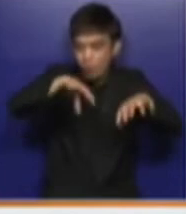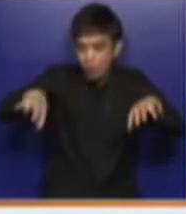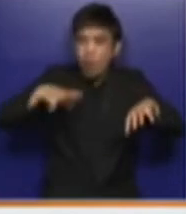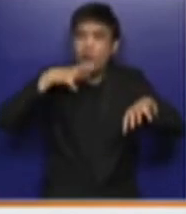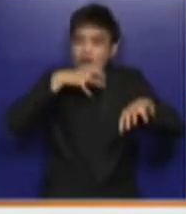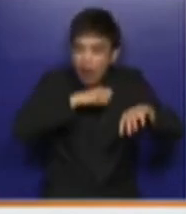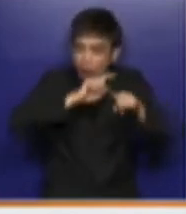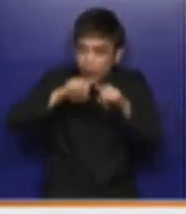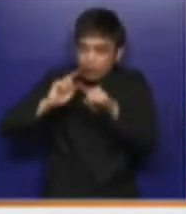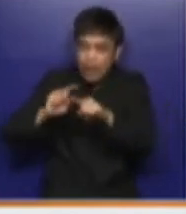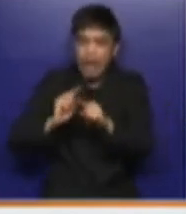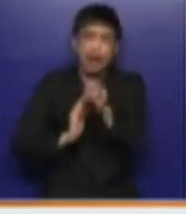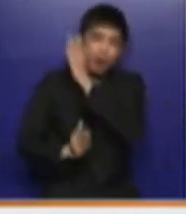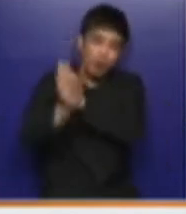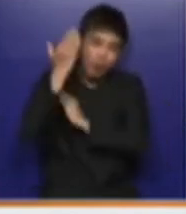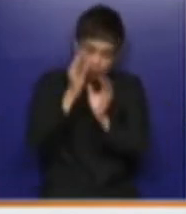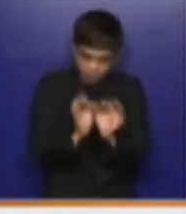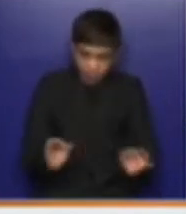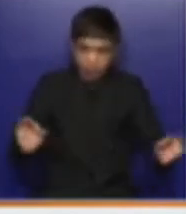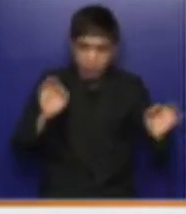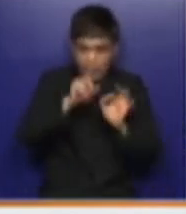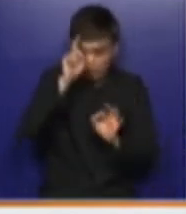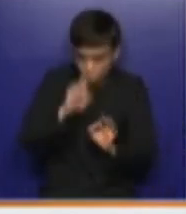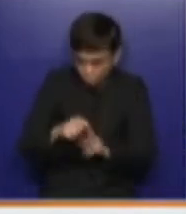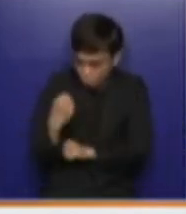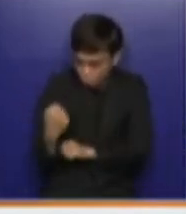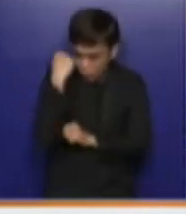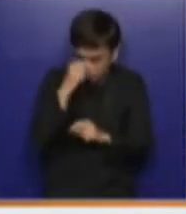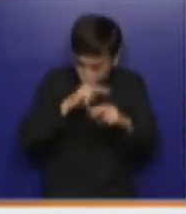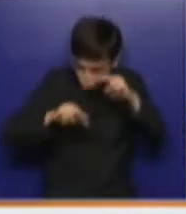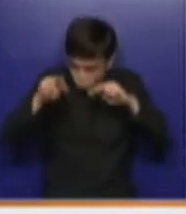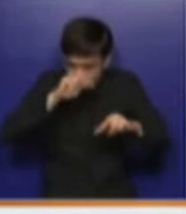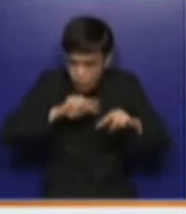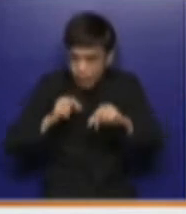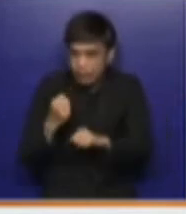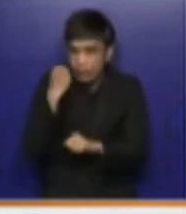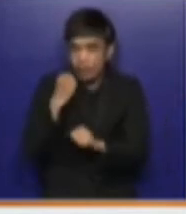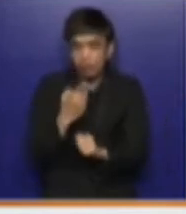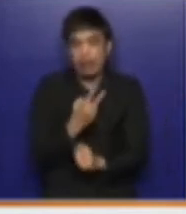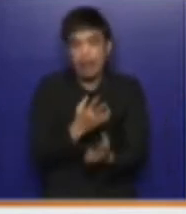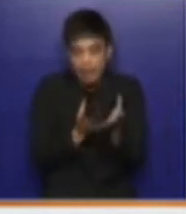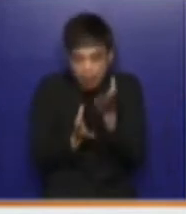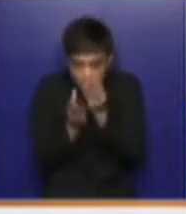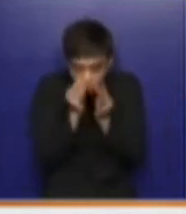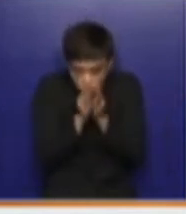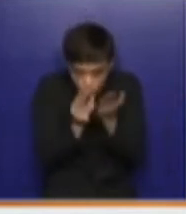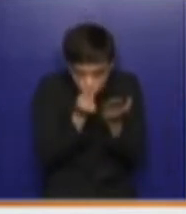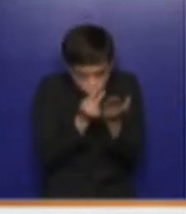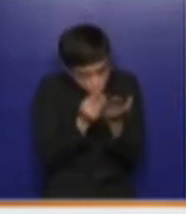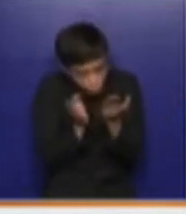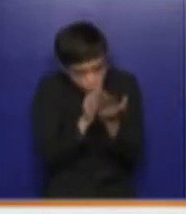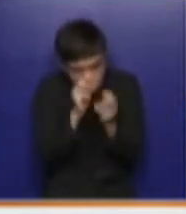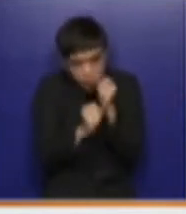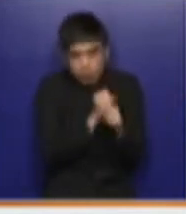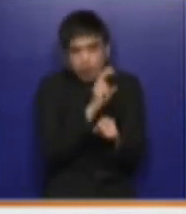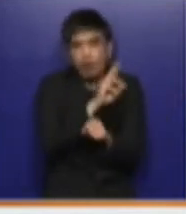าตรการส่งเสริมการอนุรักษ์โบราณสถานที่เข้มข้นกว่านี้ดิฉันลองไปศึกษาอัตราการเบิกจ่ายของกรมศิลปากรในปีงบประมาณ